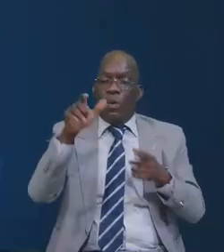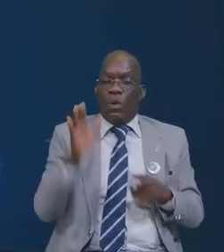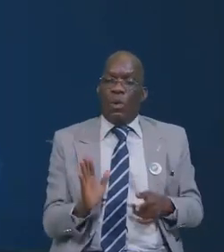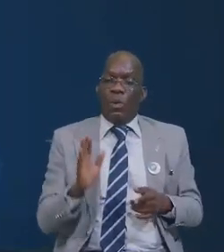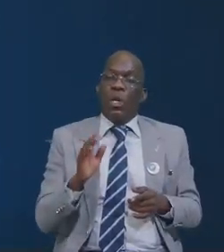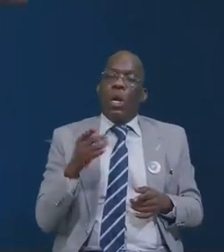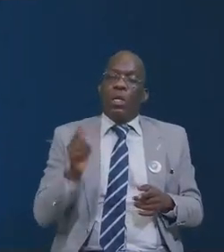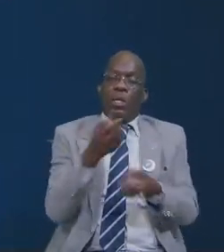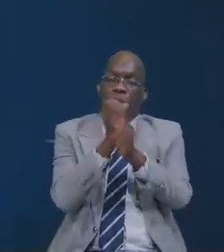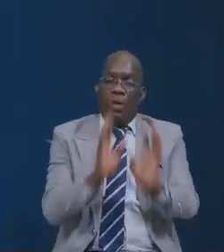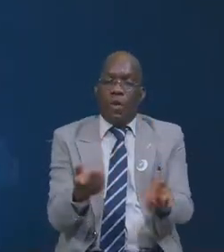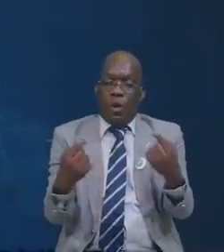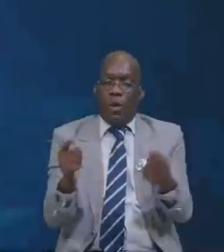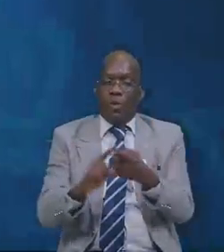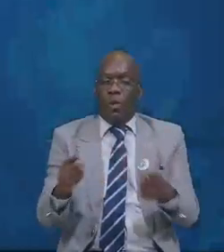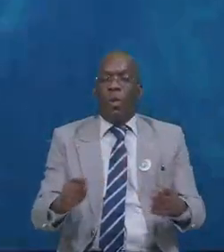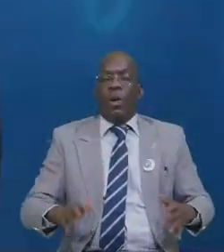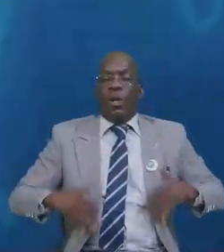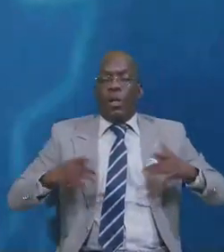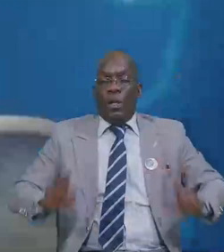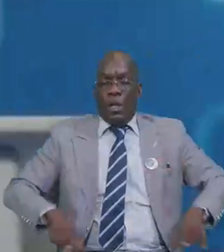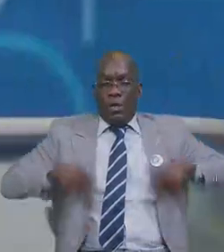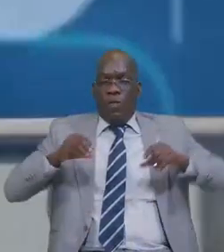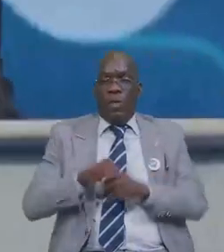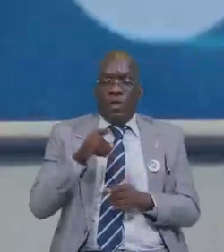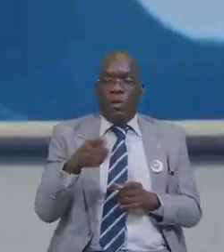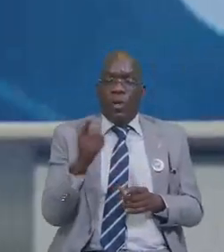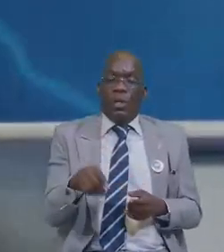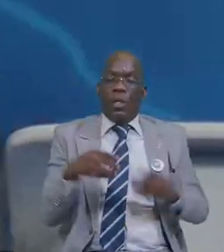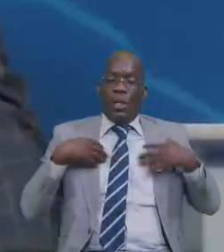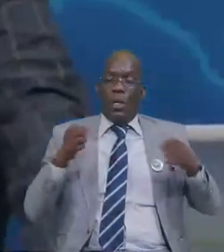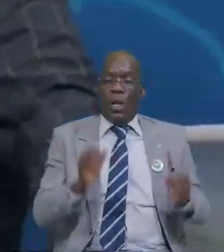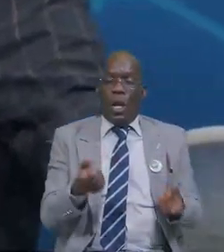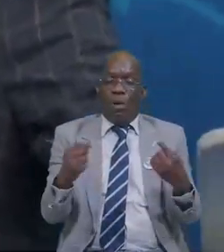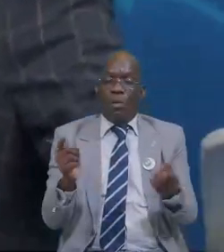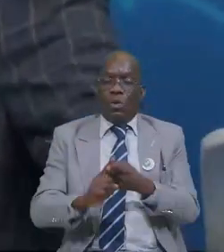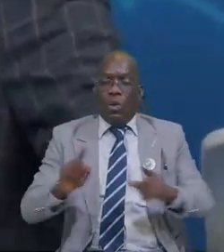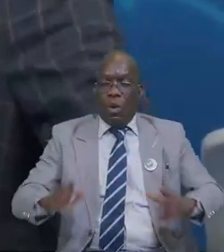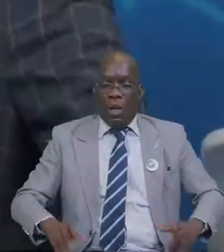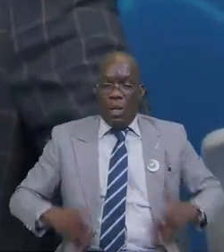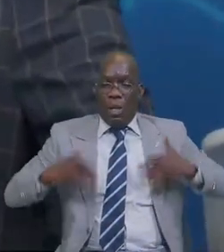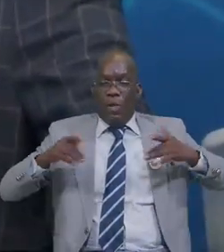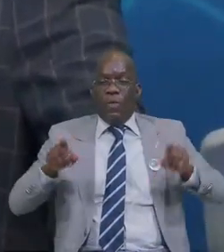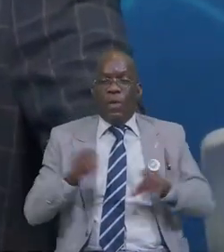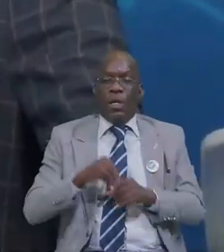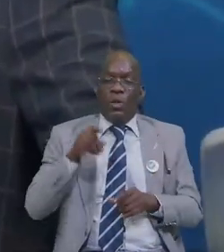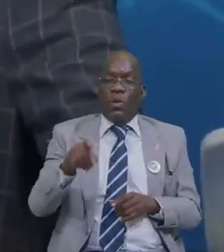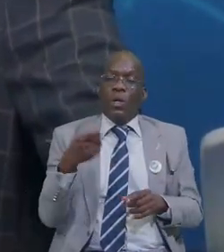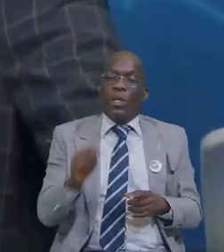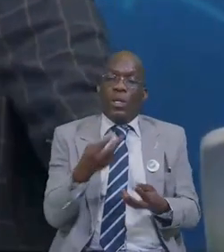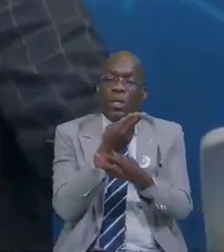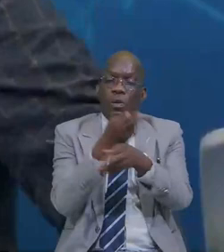vient demeurer en vous. Le guérisseur vient demeurer en vous. Et le